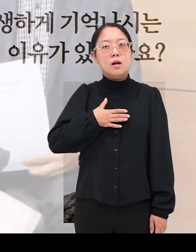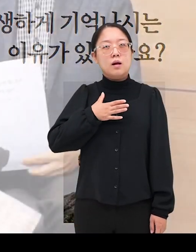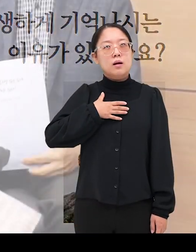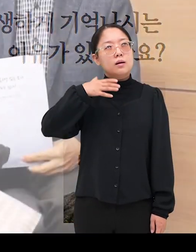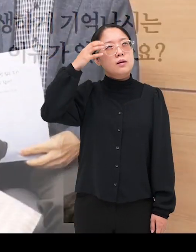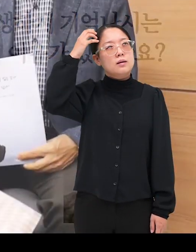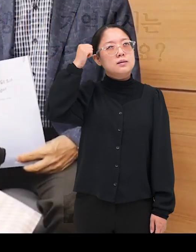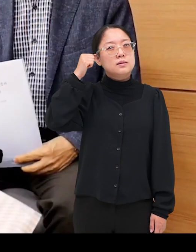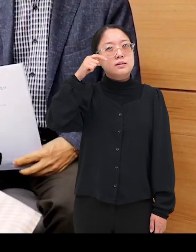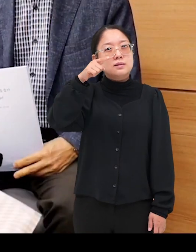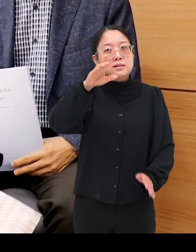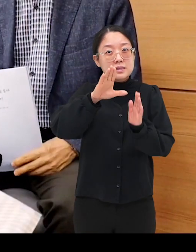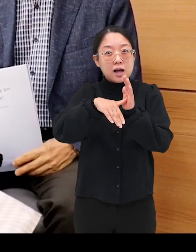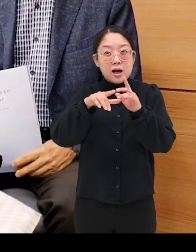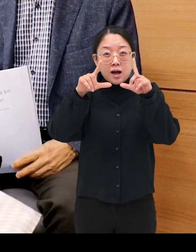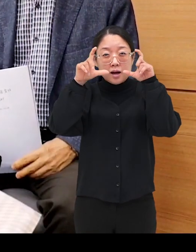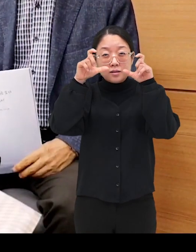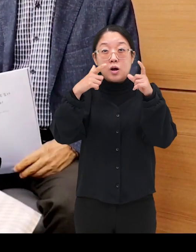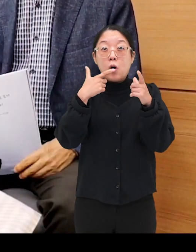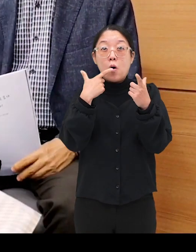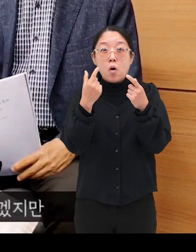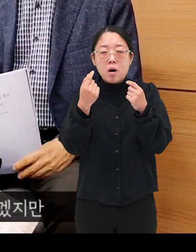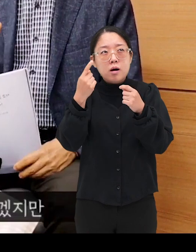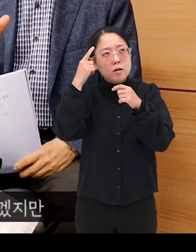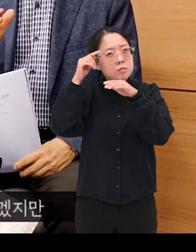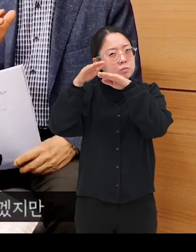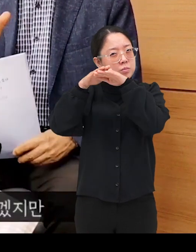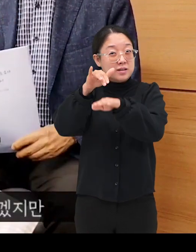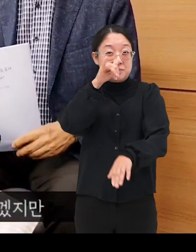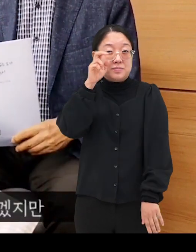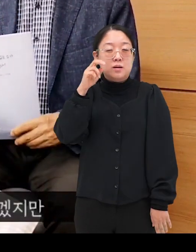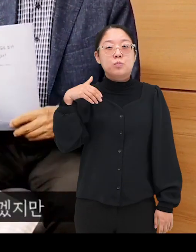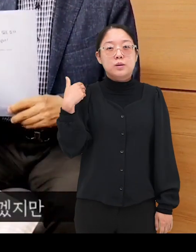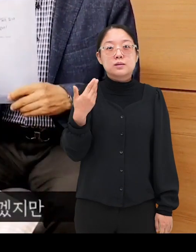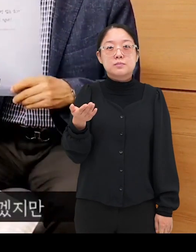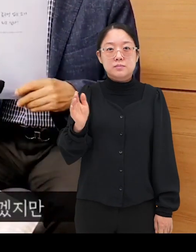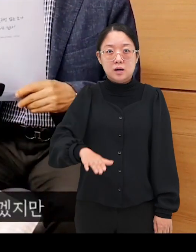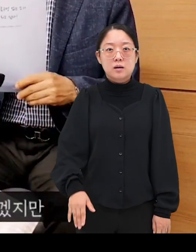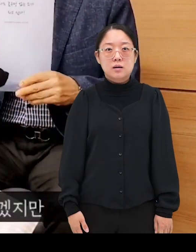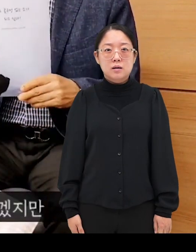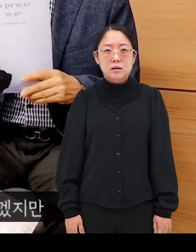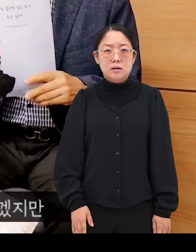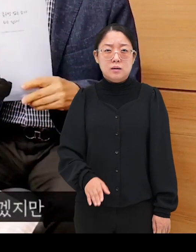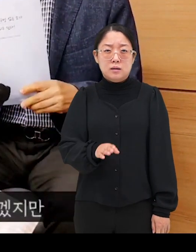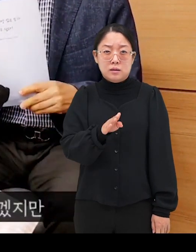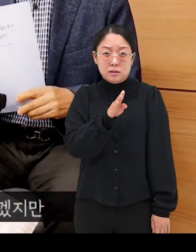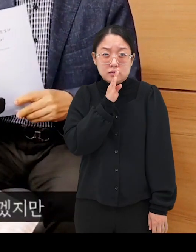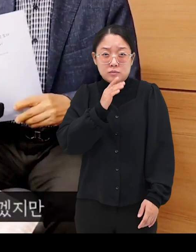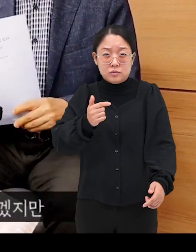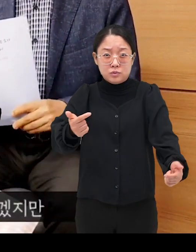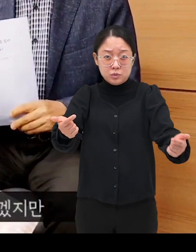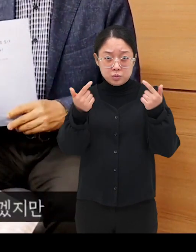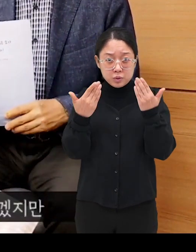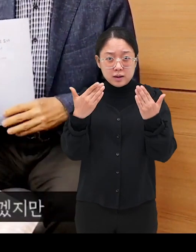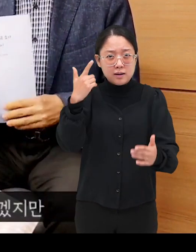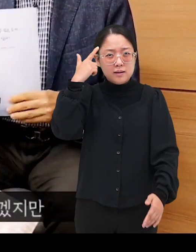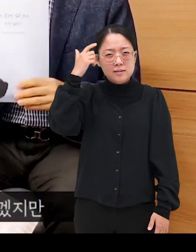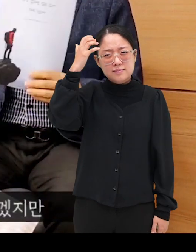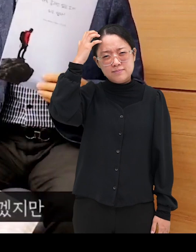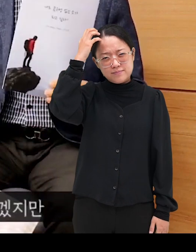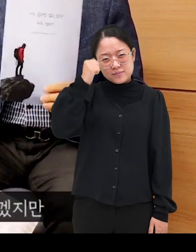제 기억이 그 정확성이 그때 그대로 사진 찍듯이 지금 이렇게 복원을 한